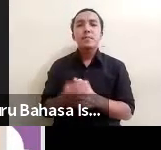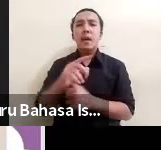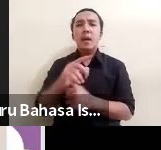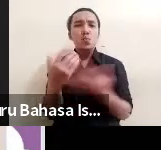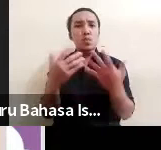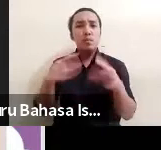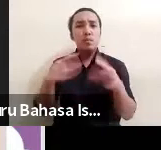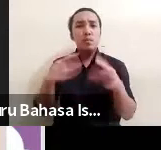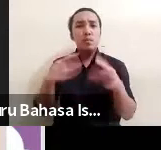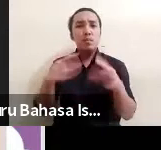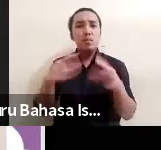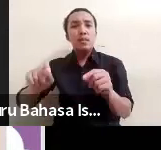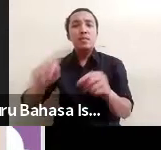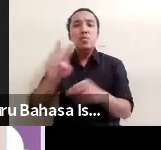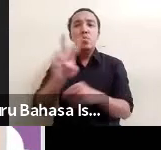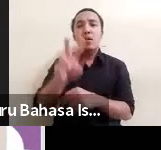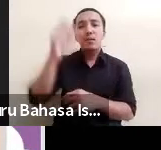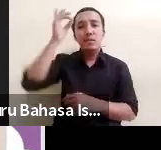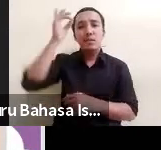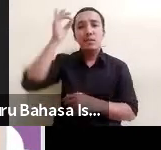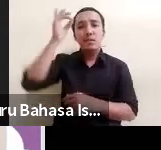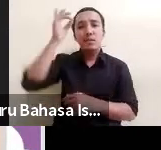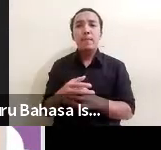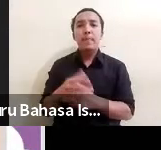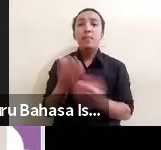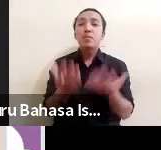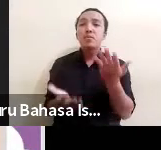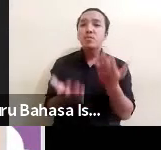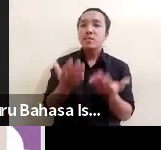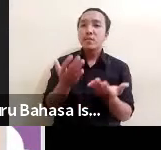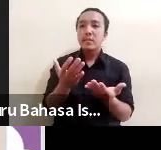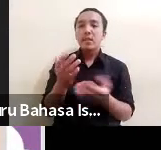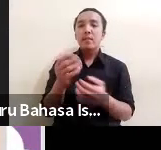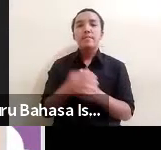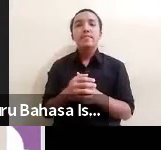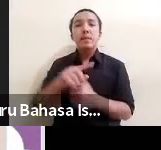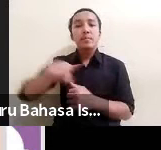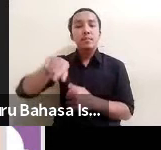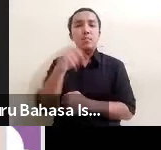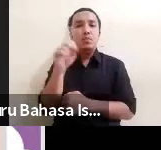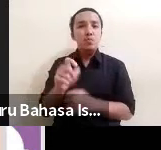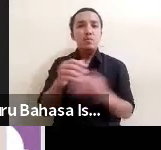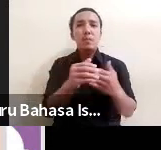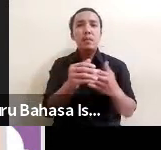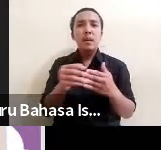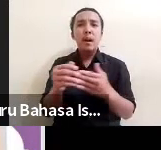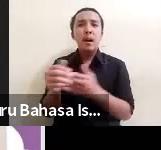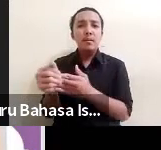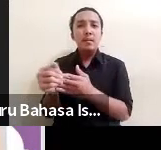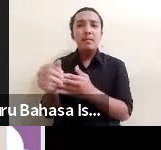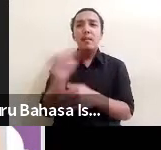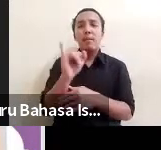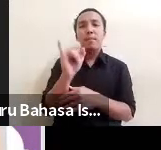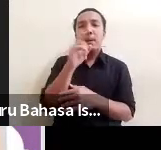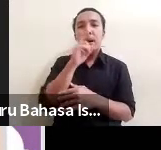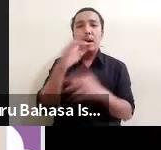Pak. Mungkin nanti juga kami butuh bimbingan dari Pak Harto untuk mewujudkan itu. Sebenarnya kami